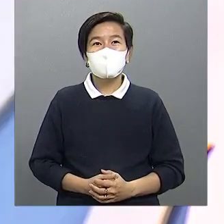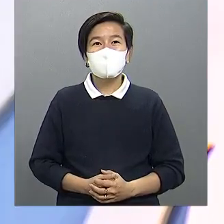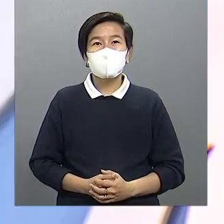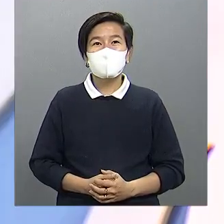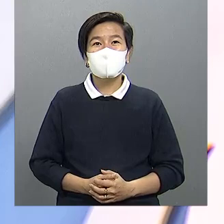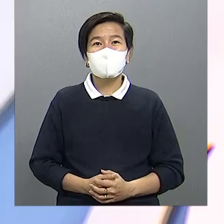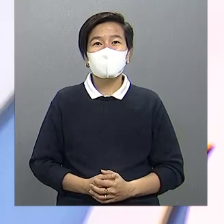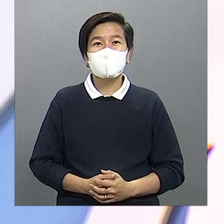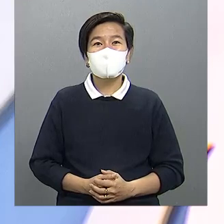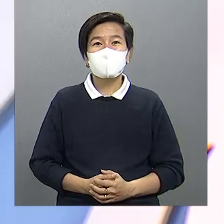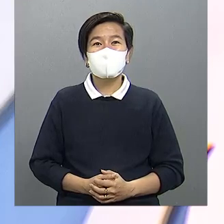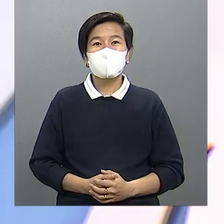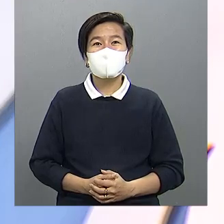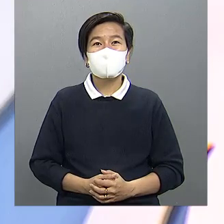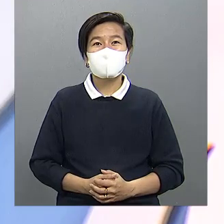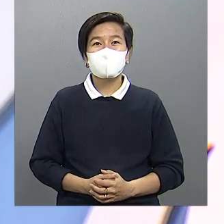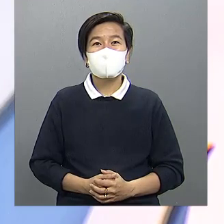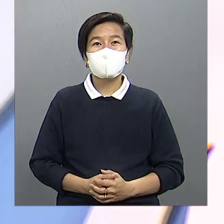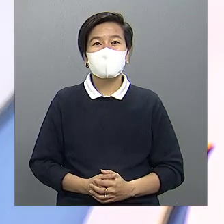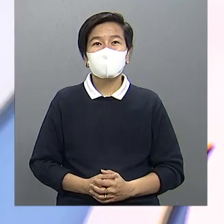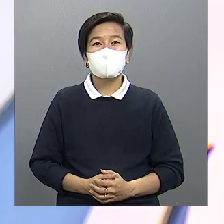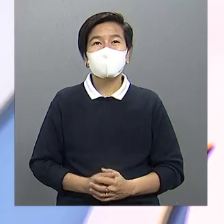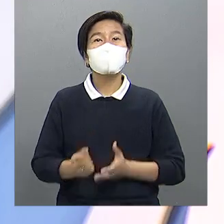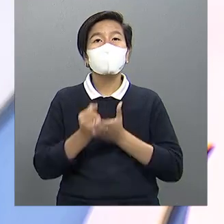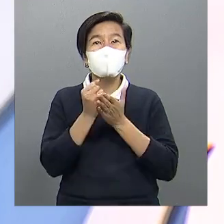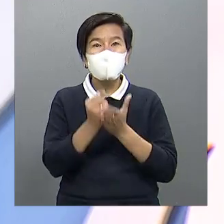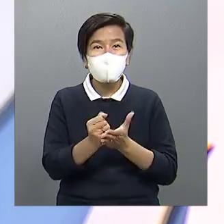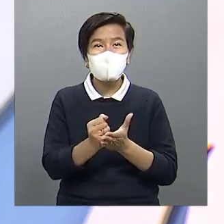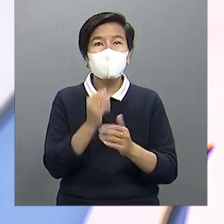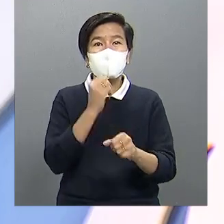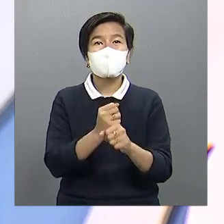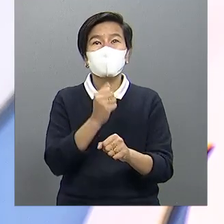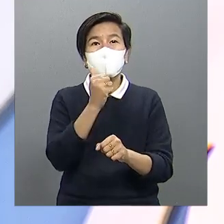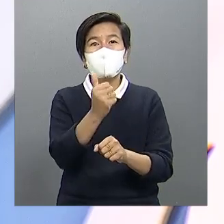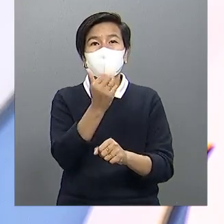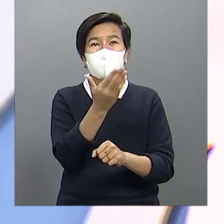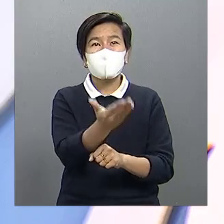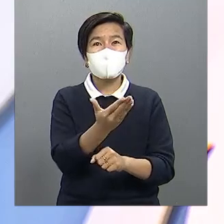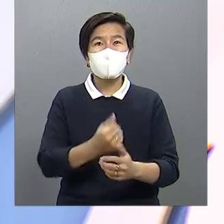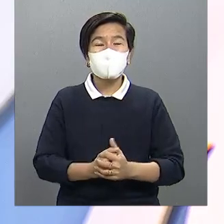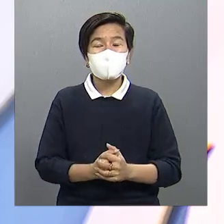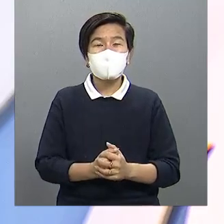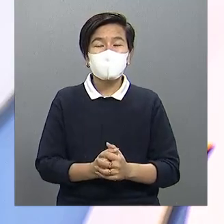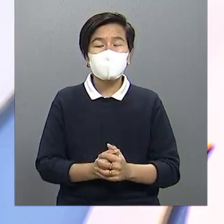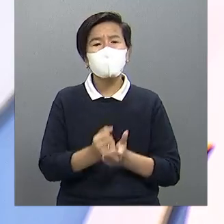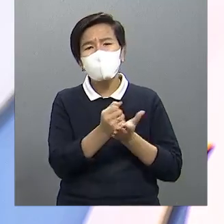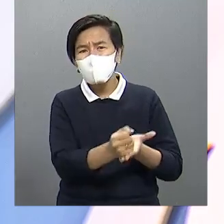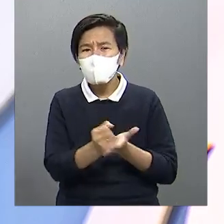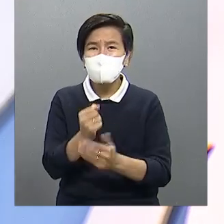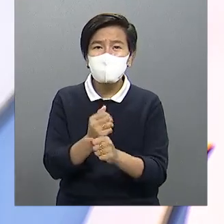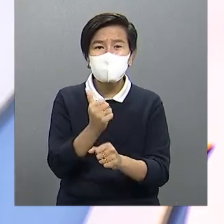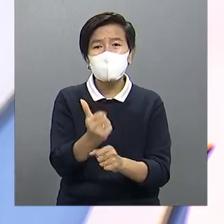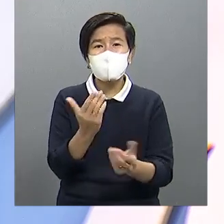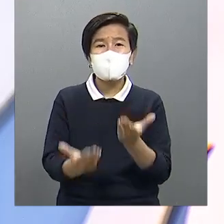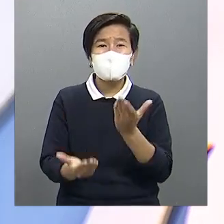มคะเราทุกคนสามารถที่จะช่วยเหลือสังคมได้ในมุมมองของตัวเองที่แตกต่างกันนะคะใครสะดวกกับเรื่องทุนทรัพย์เราก็สาม